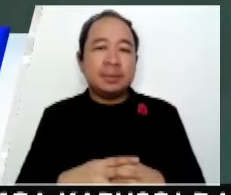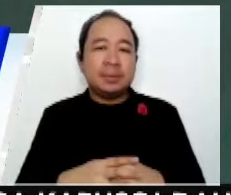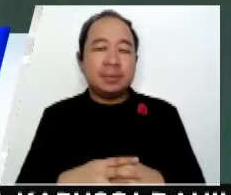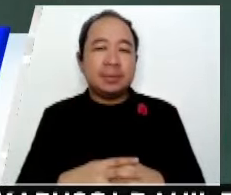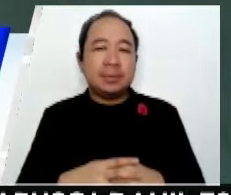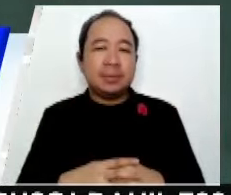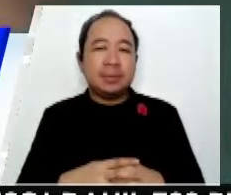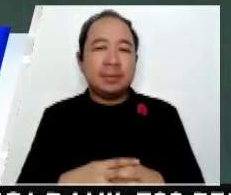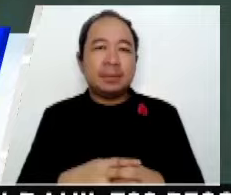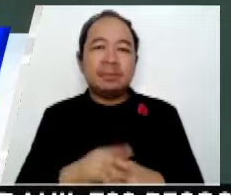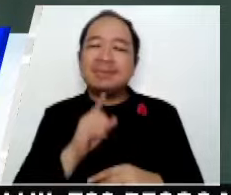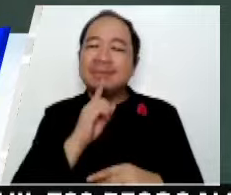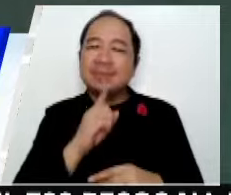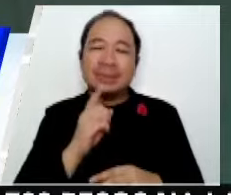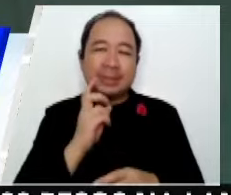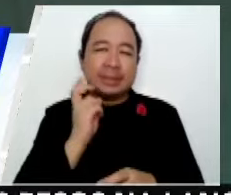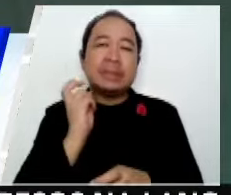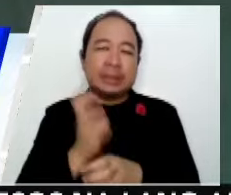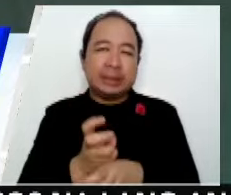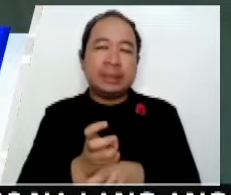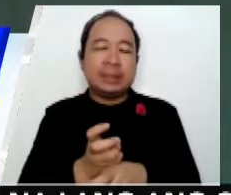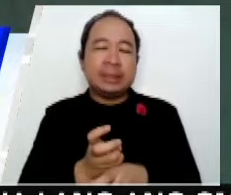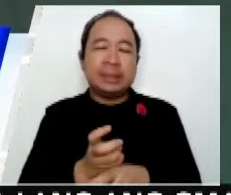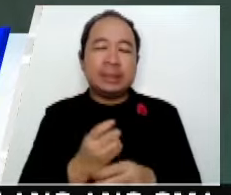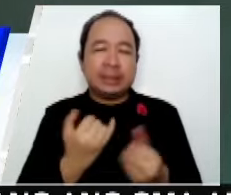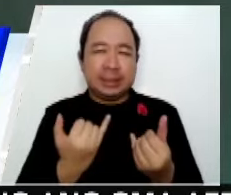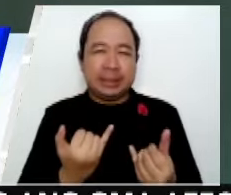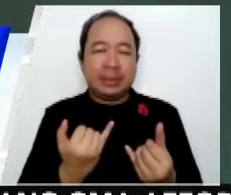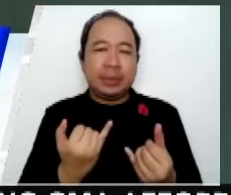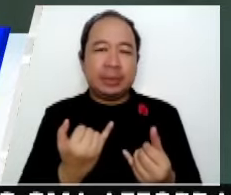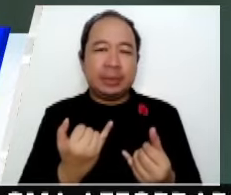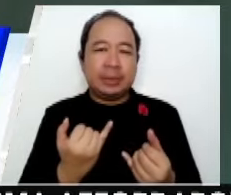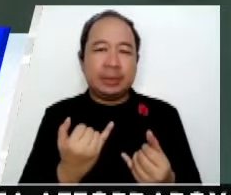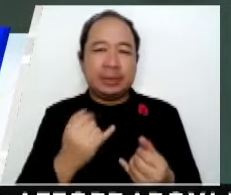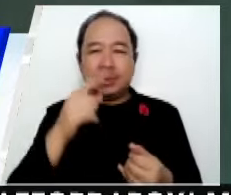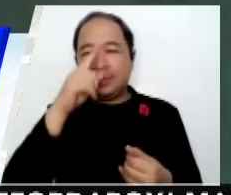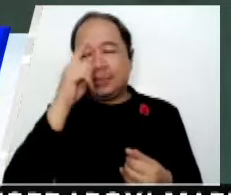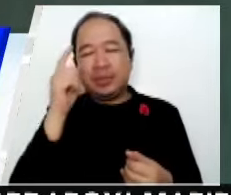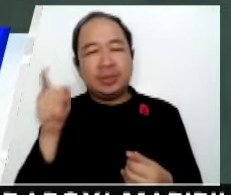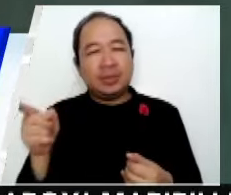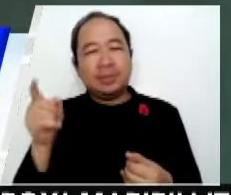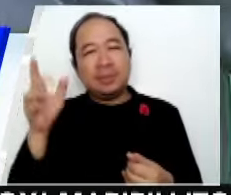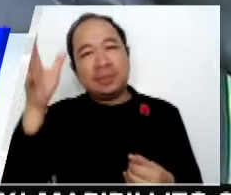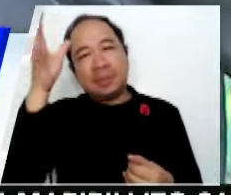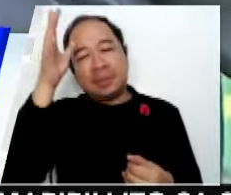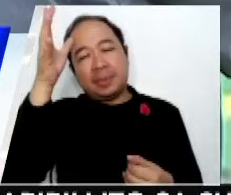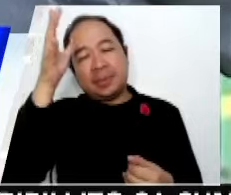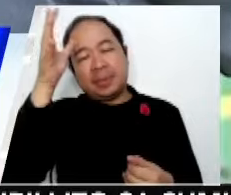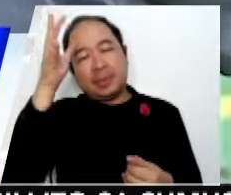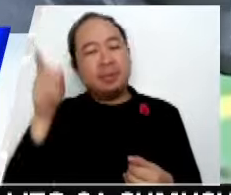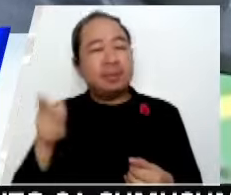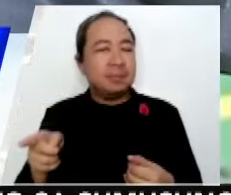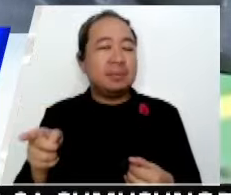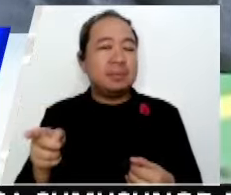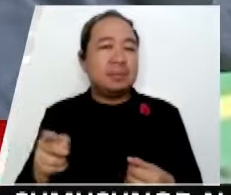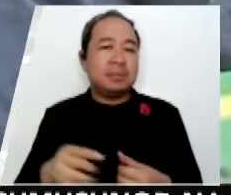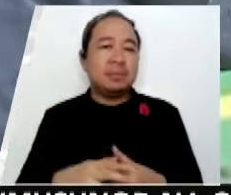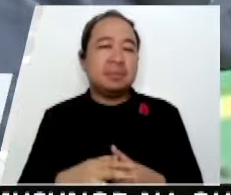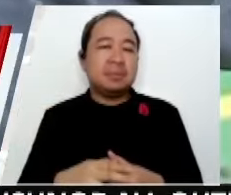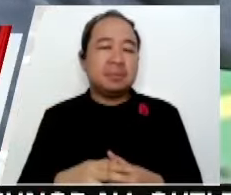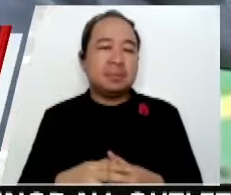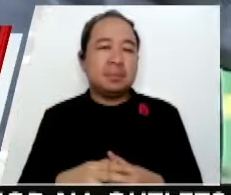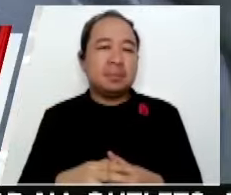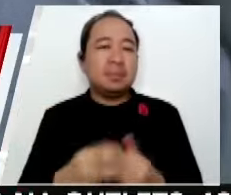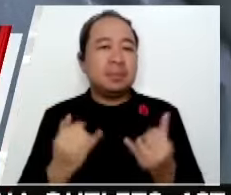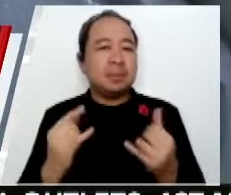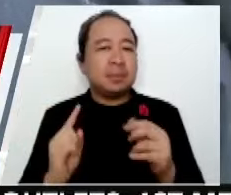po kasi kami. Papakulang talaga yung ano namin. Parang this is the first time after